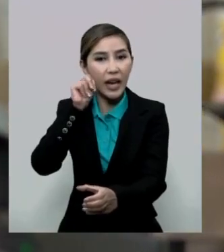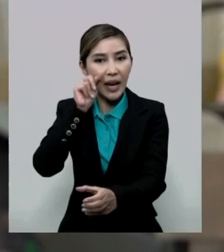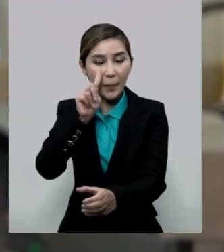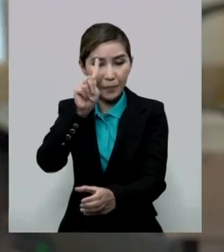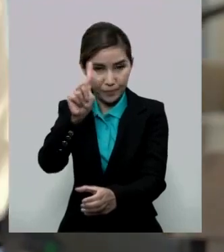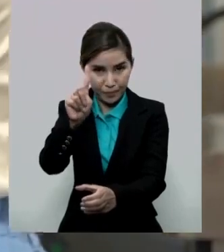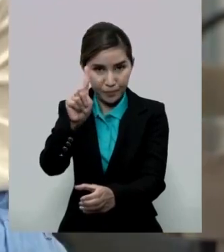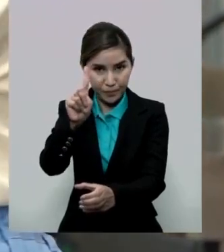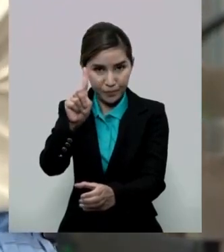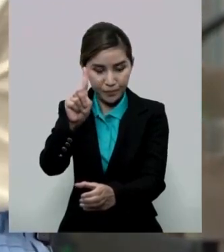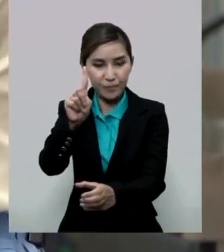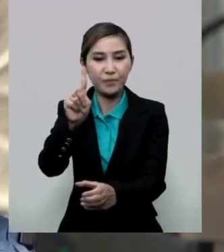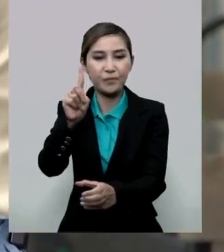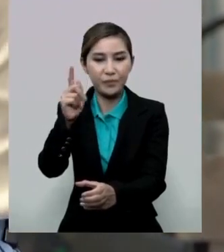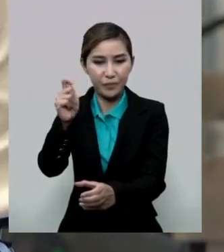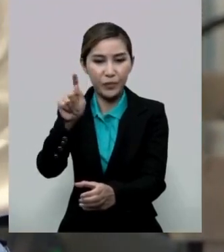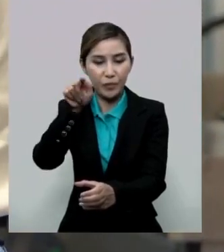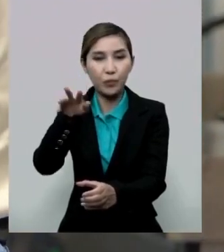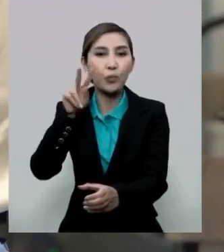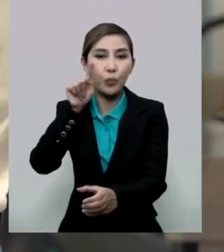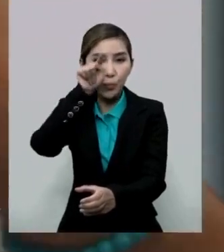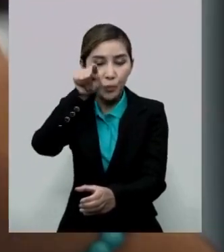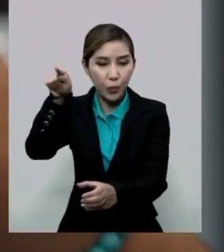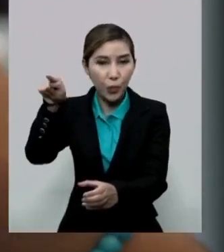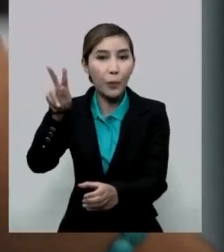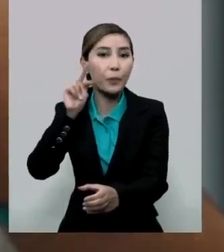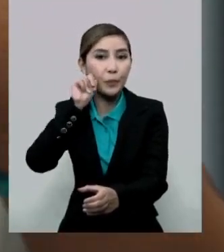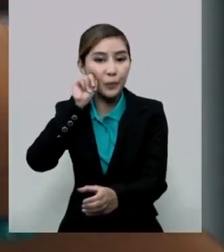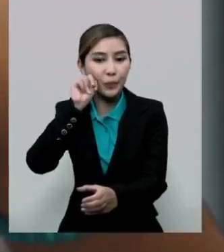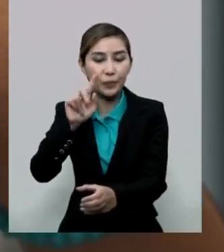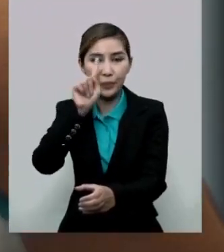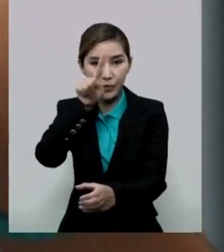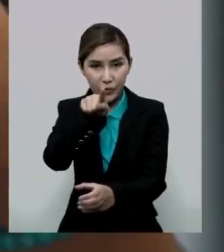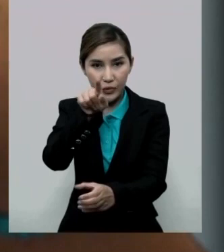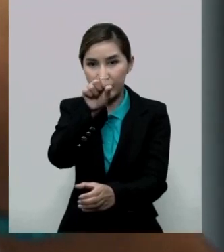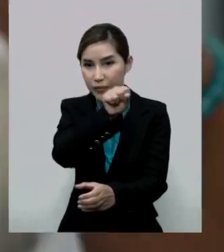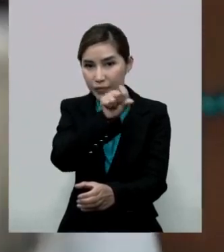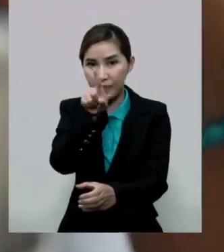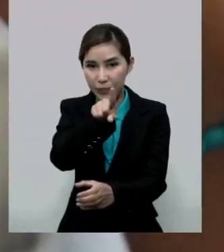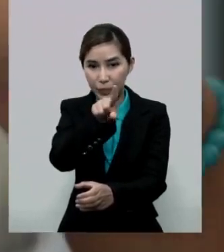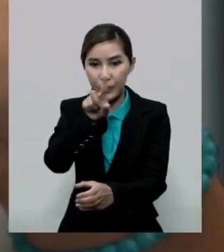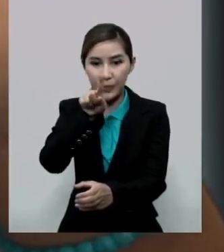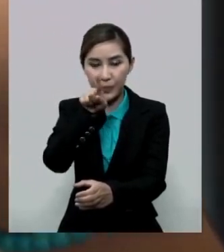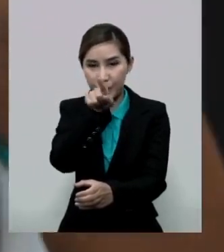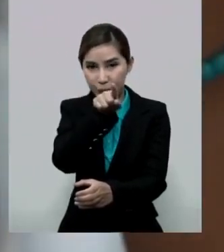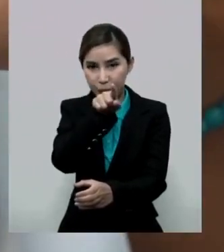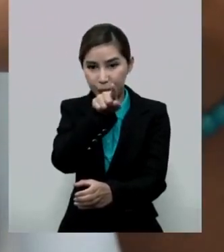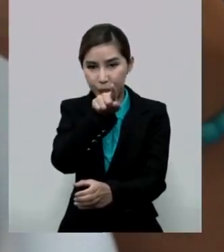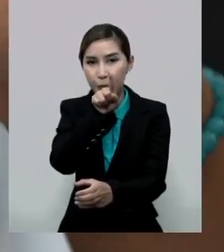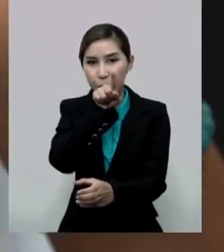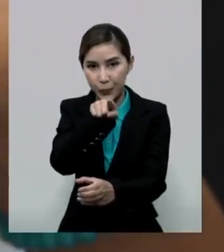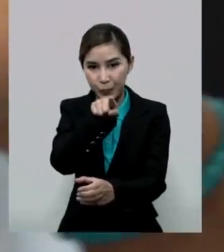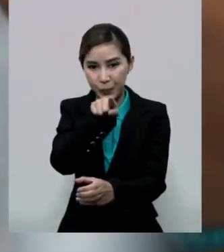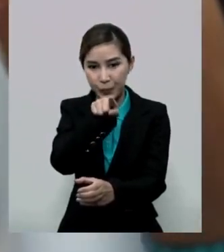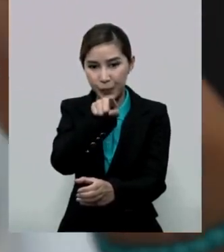ราใช้น้ำหนึ่งออนสองบ่มสองปุ่มบนเนี่ยครับจะเป็นปุ่มน้ำทีนี้พี่ทันกดปุ่มซ้ายปุ่มที่ส